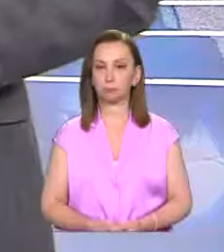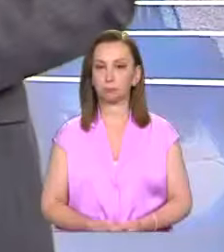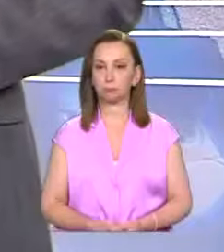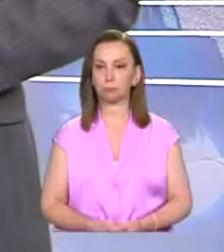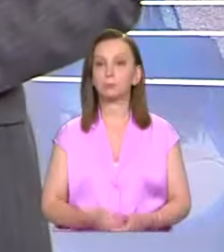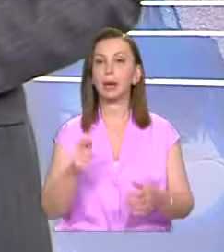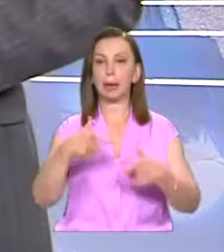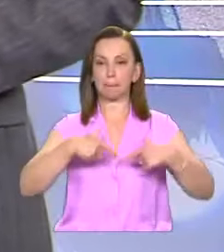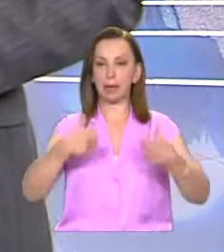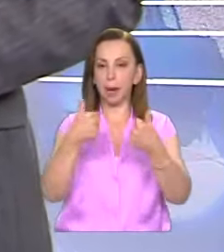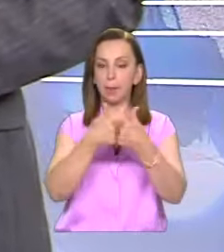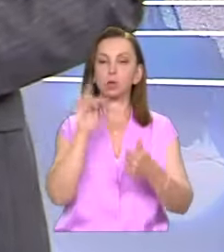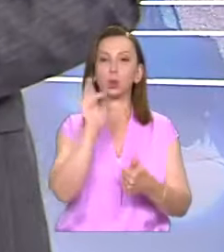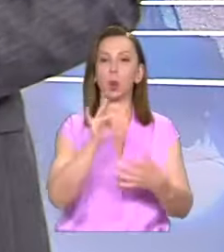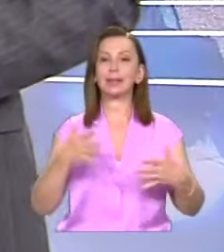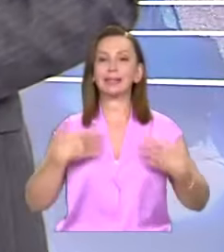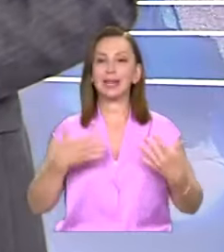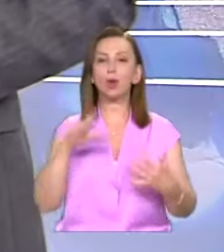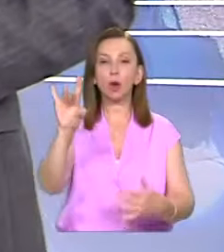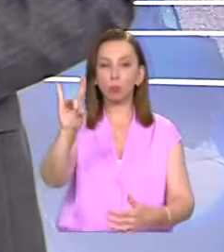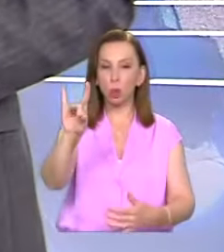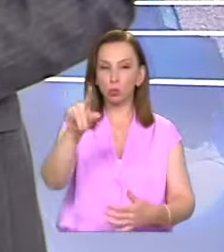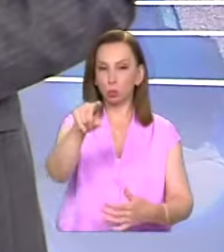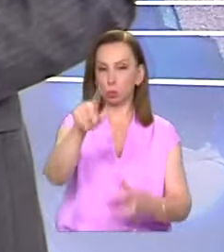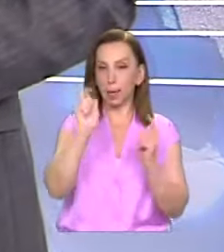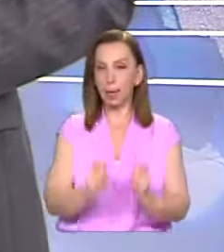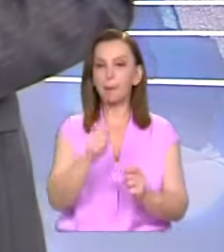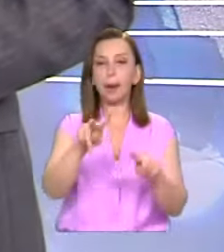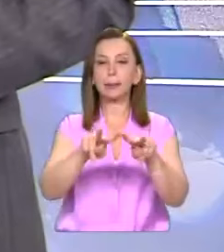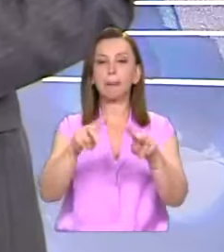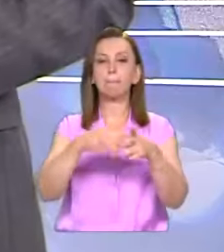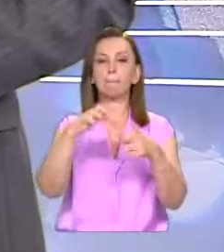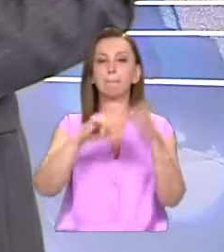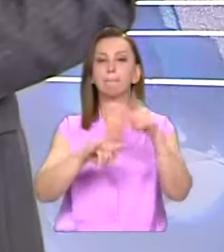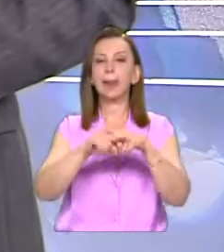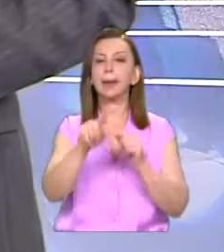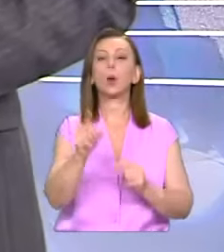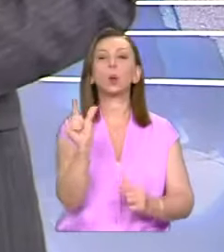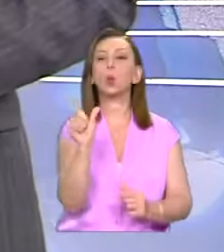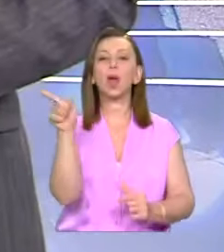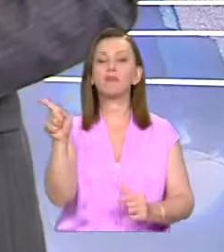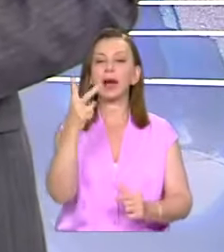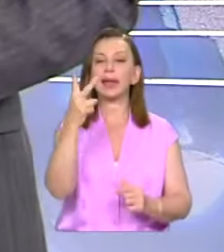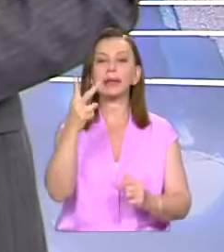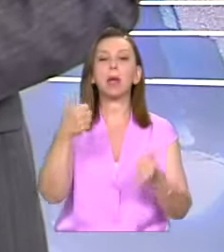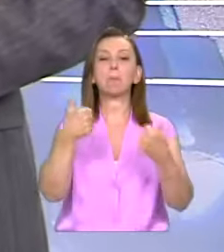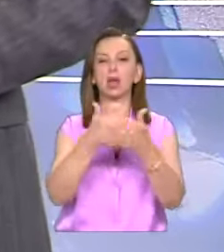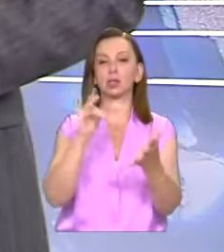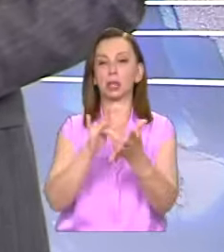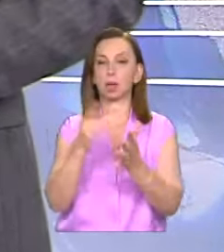Sevgili seyirciler, milli maçta gol sevincini Bozkurt selamı vererek gösteren Merih Demiral'a UEFA 2 maç ceza